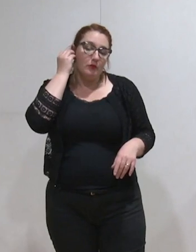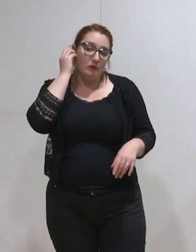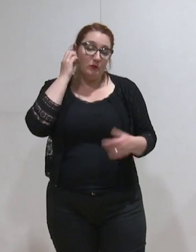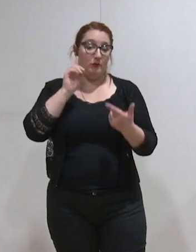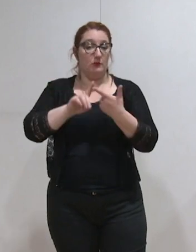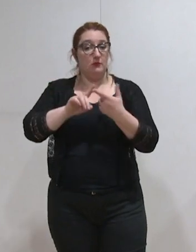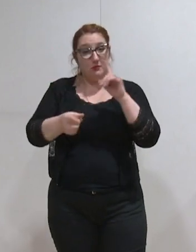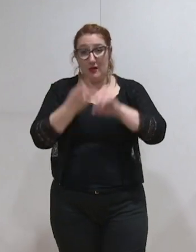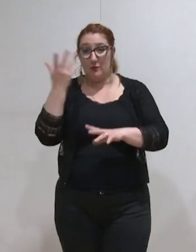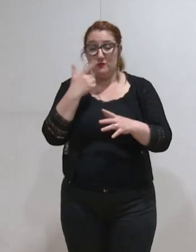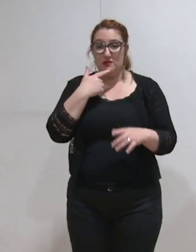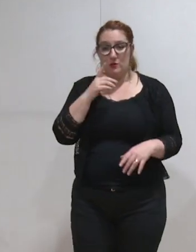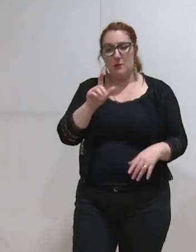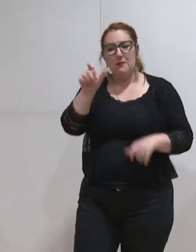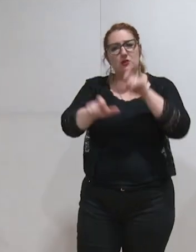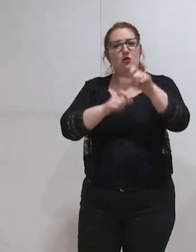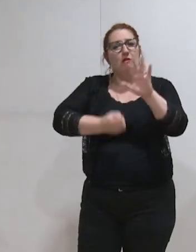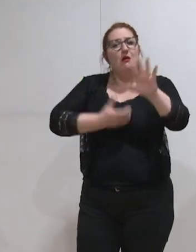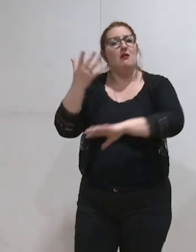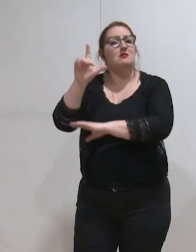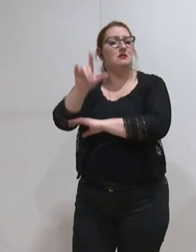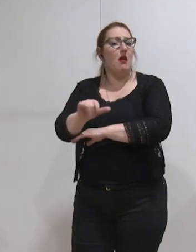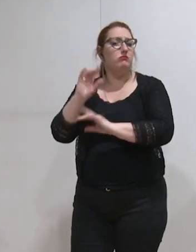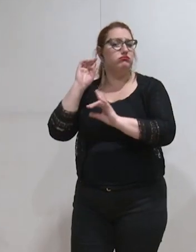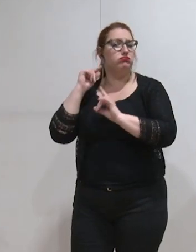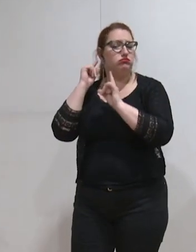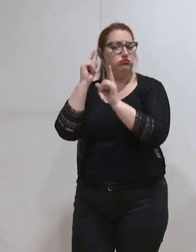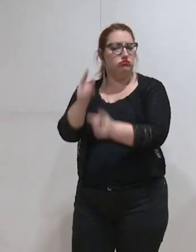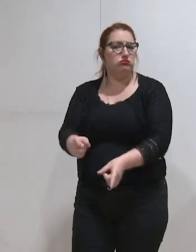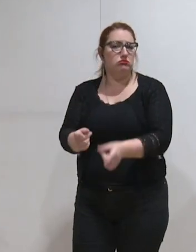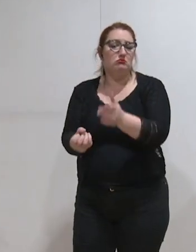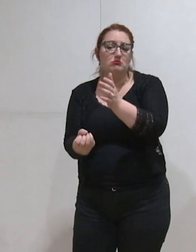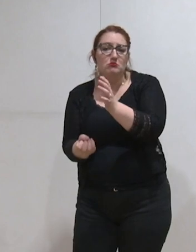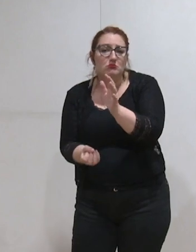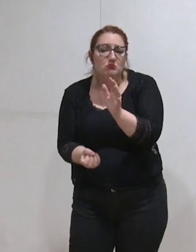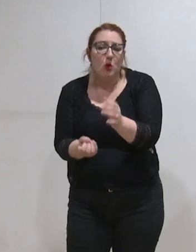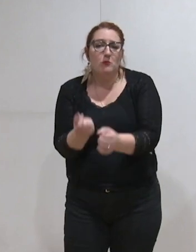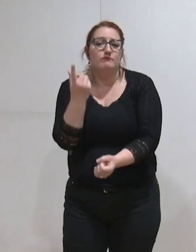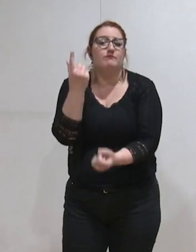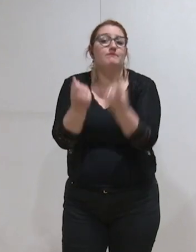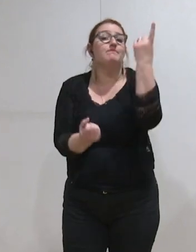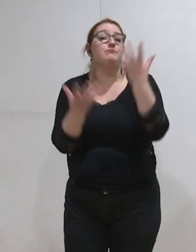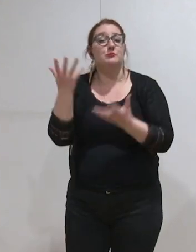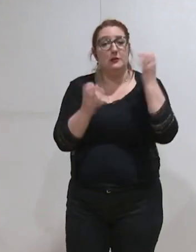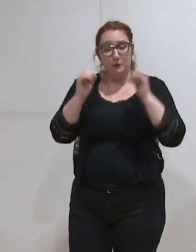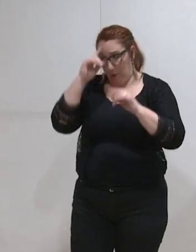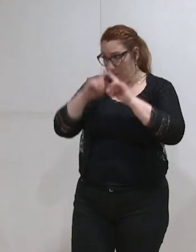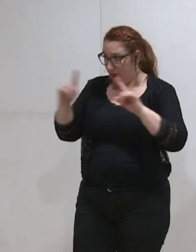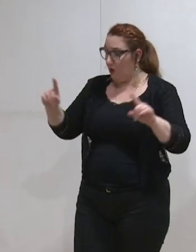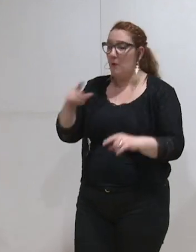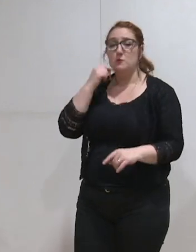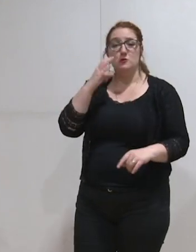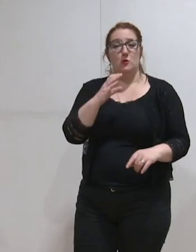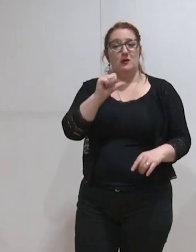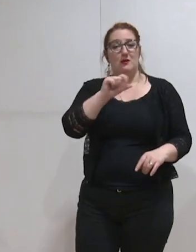rapport à la question des artistes installés et effectivement alors à ce moment-là on peut avoir des désaccords on a un désaccord avec Monsieur casnaav sûrement sur le fait de savoir